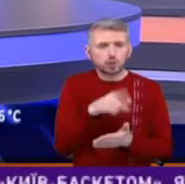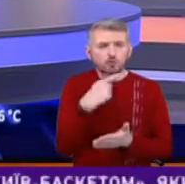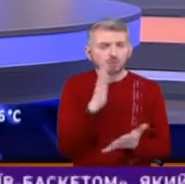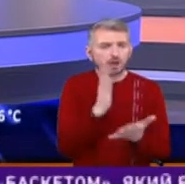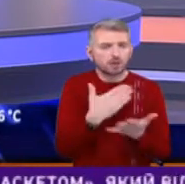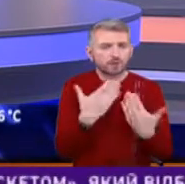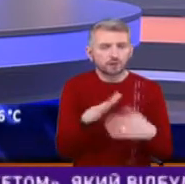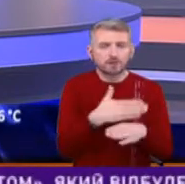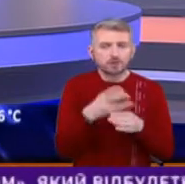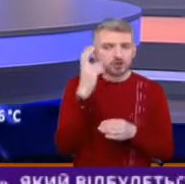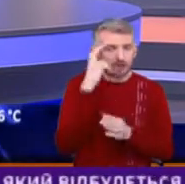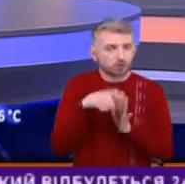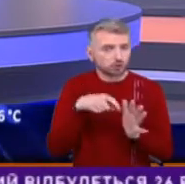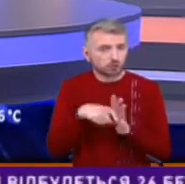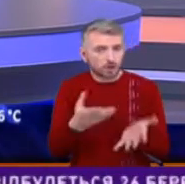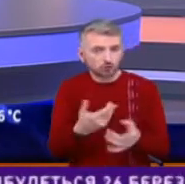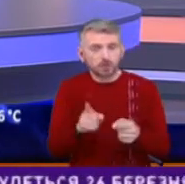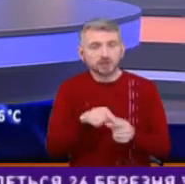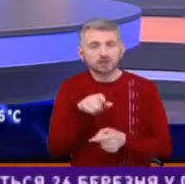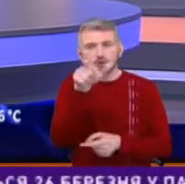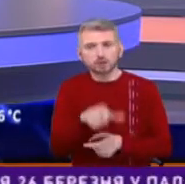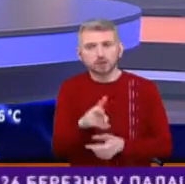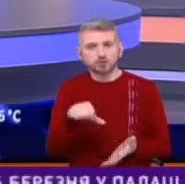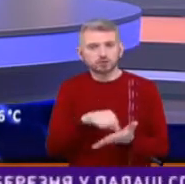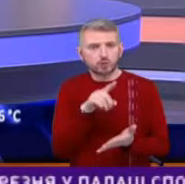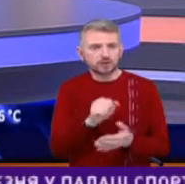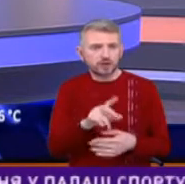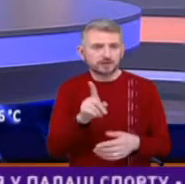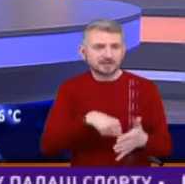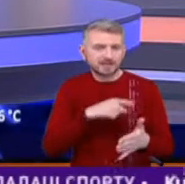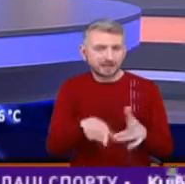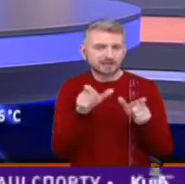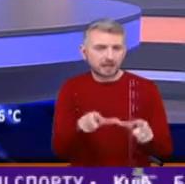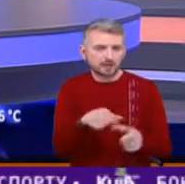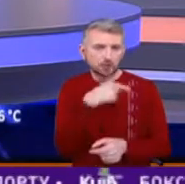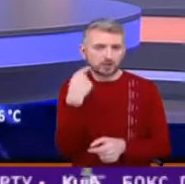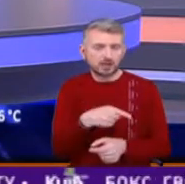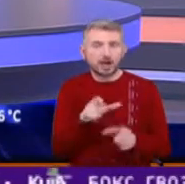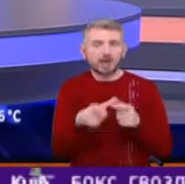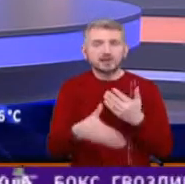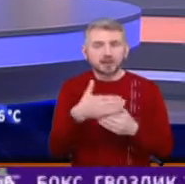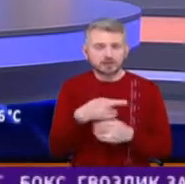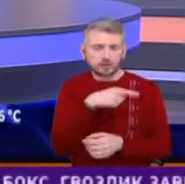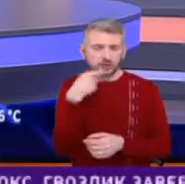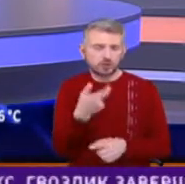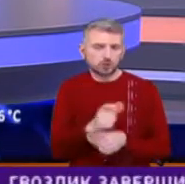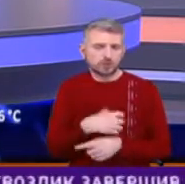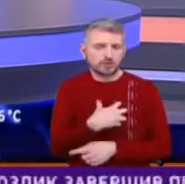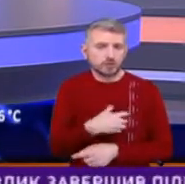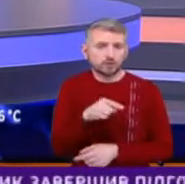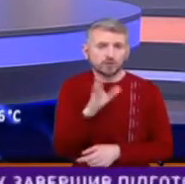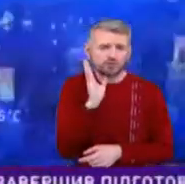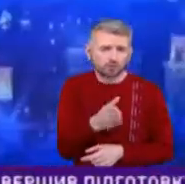між Києвом і Донбасом, як вони це кажуть, це та людина, яка виступає за зняття санкцій з Росії. А санкції для Росії зараз дуже важливими. І вони